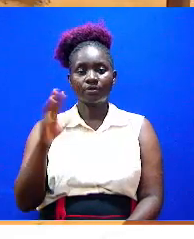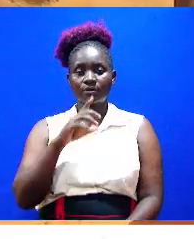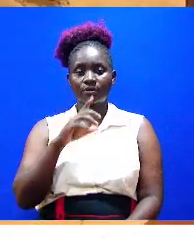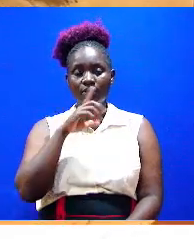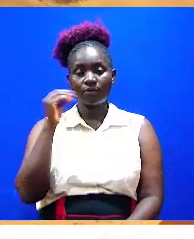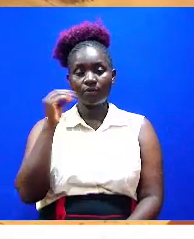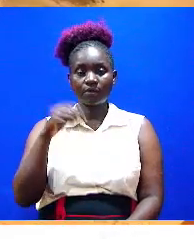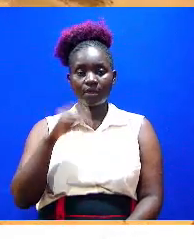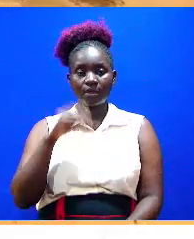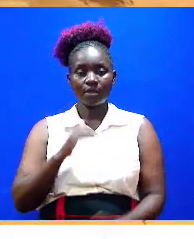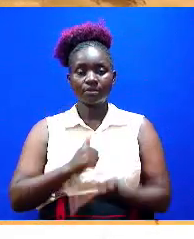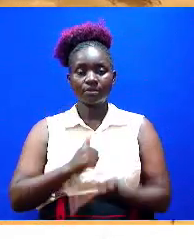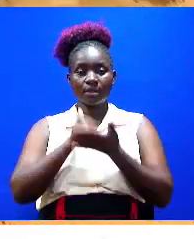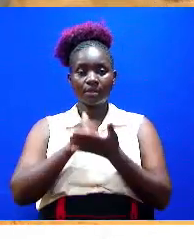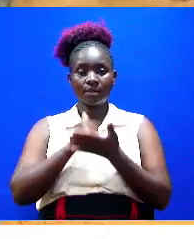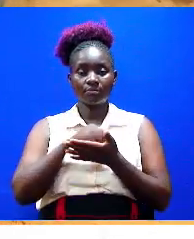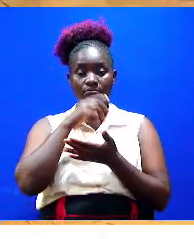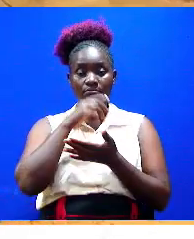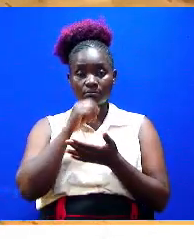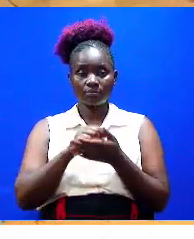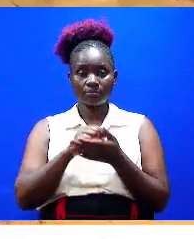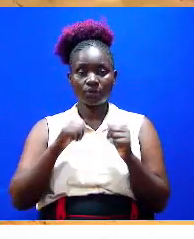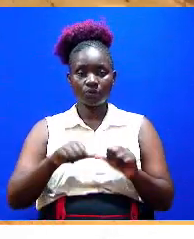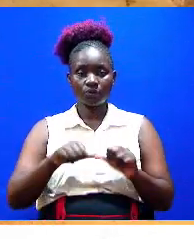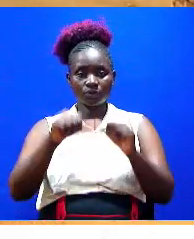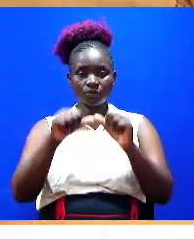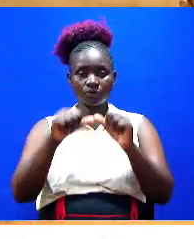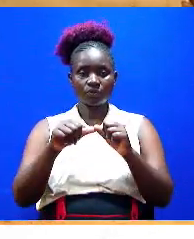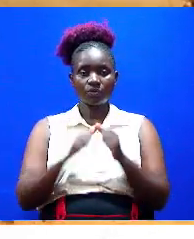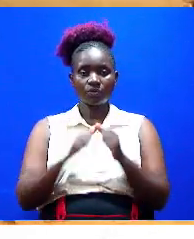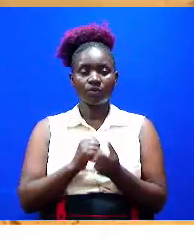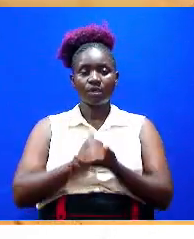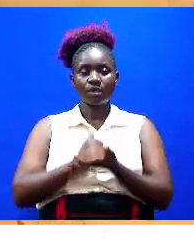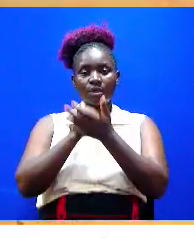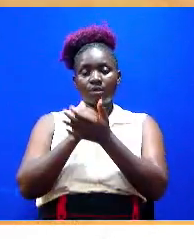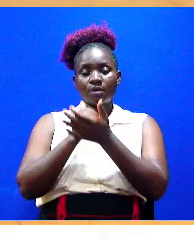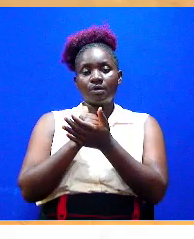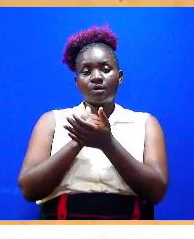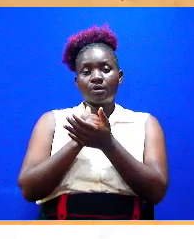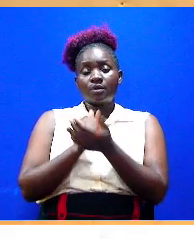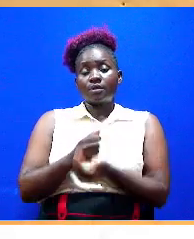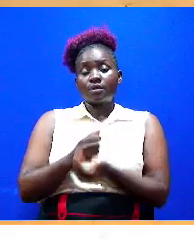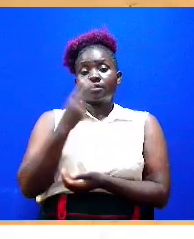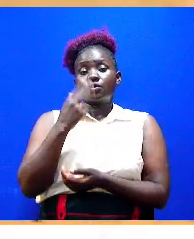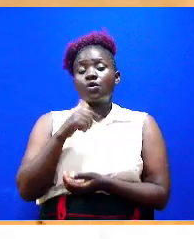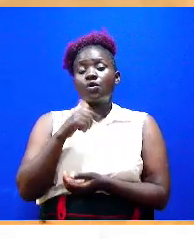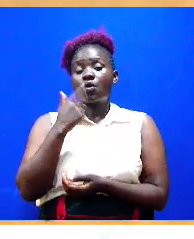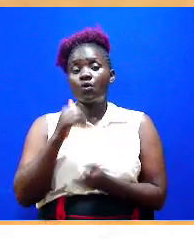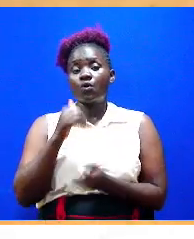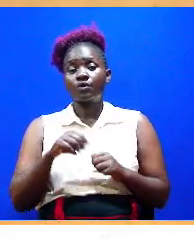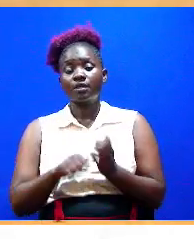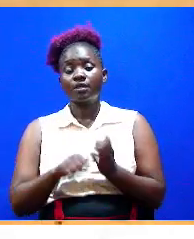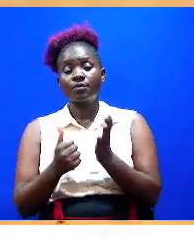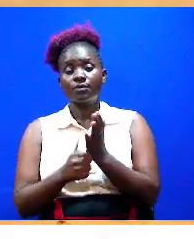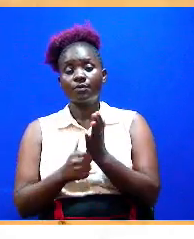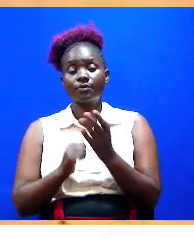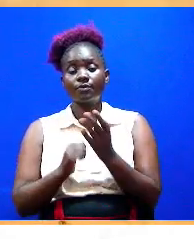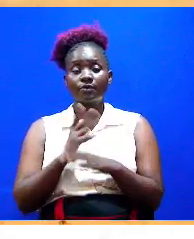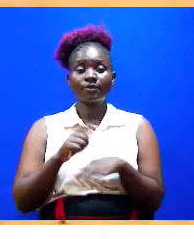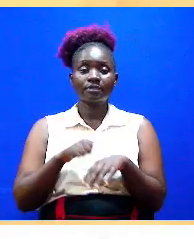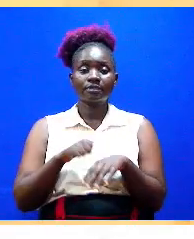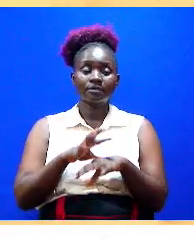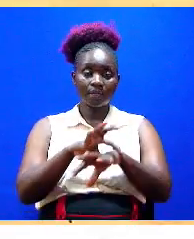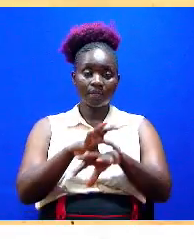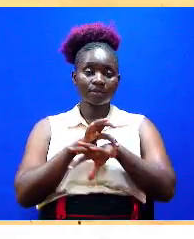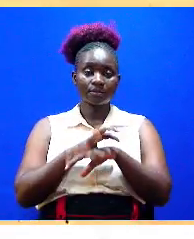buye ngeje iga uyo gendre kwa baga akoba uyo buo konyo kwa nengu cha sabo iga babere ba gendre toko baba gwetiri mechande mene na sobo iko wiga